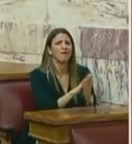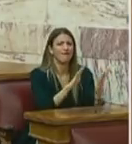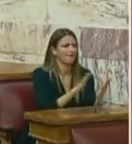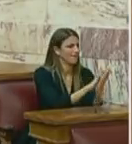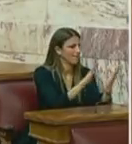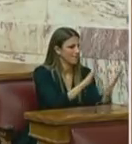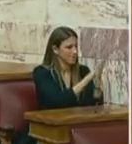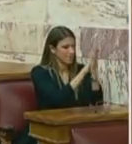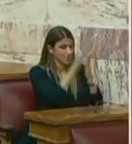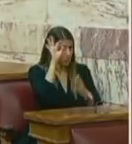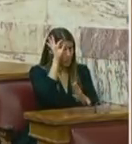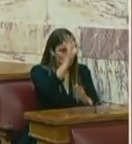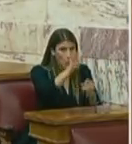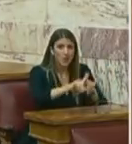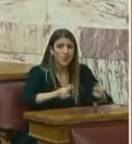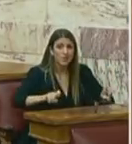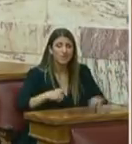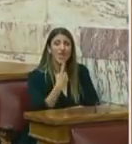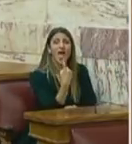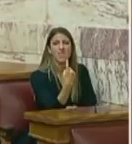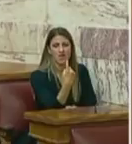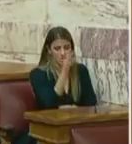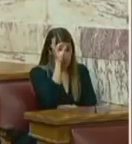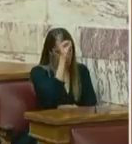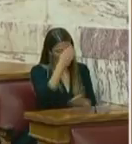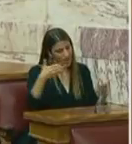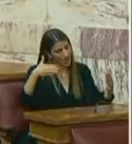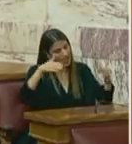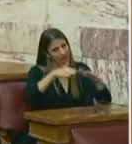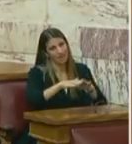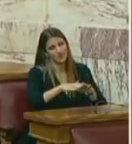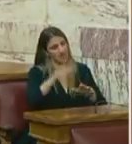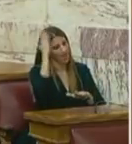και μοναδικό σκοπό, τη συγκάλυψη και την ατιμορρησία.